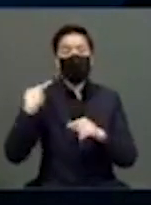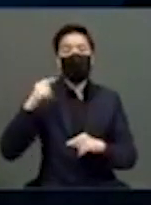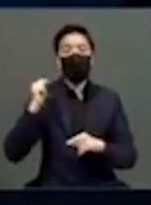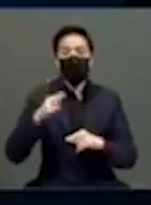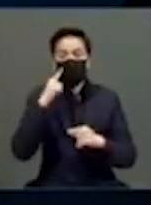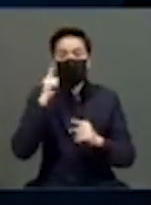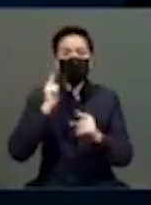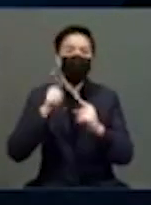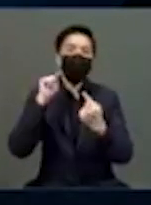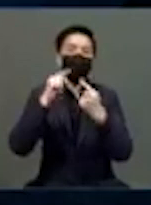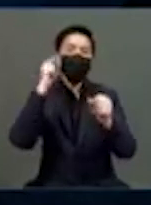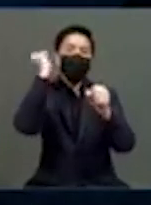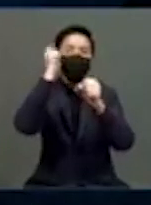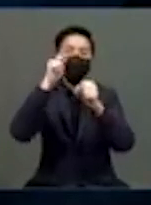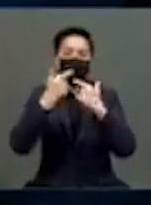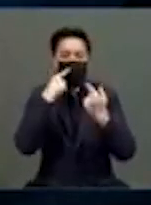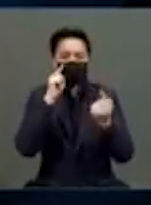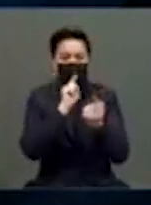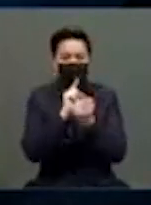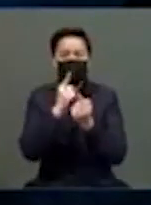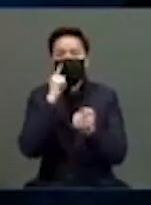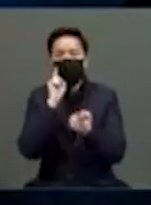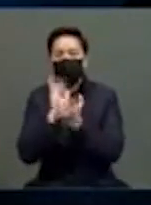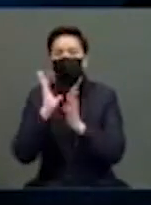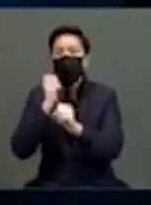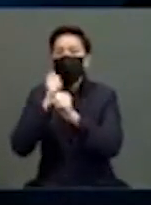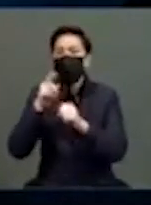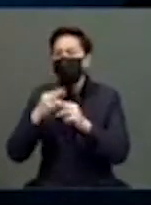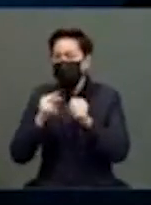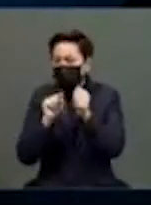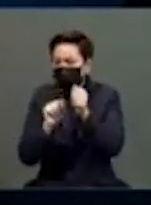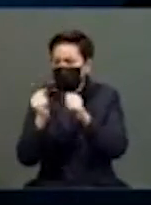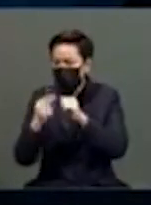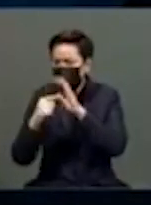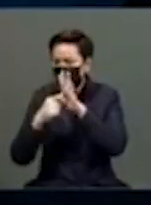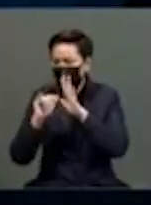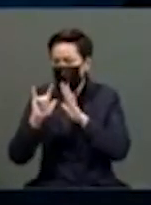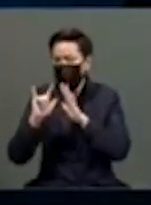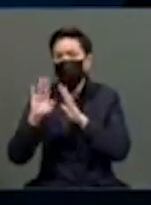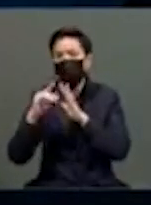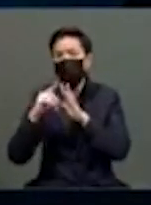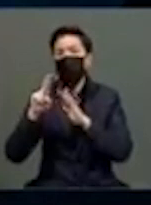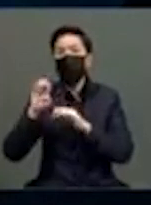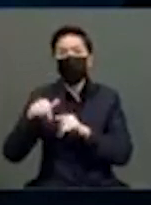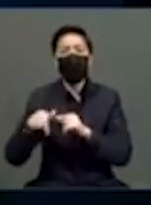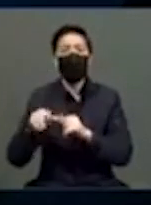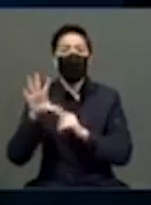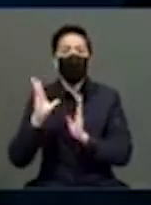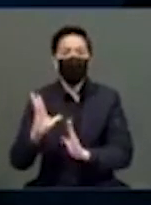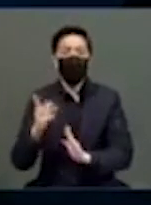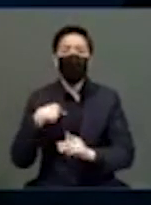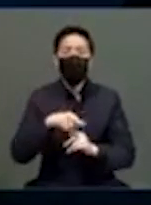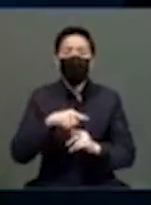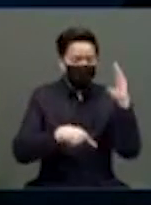ก่อสร้างที่พรรณธัญญาก็ดีนะครับนี่ 5รายเป็นคลาสเล็กๆนะครับปัตตานีก็เป็นอาหาร